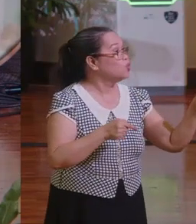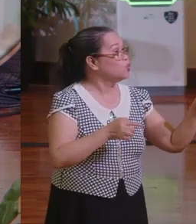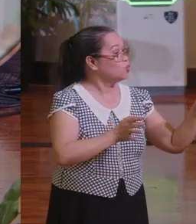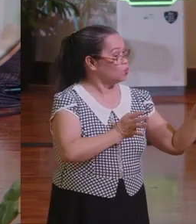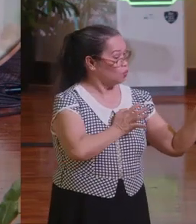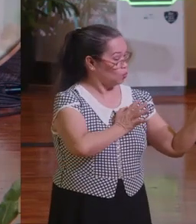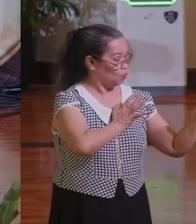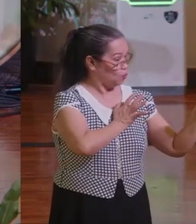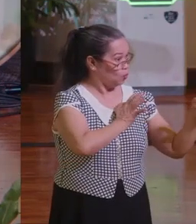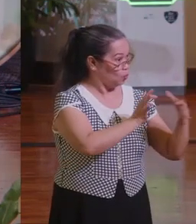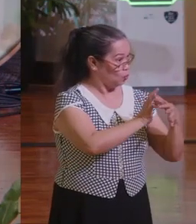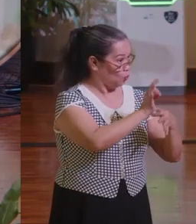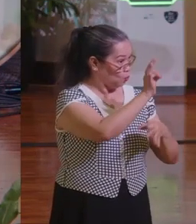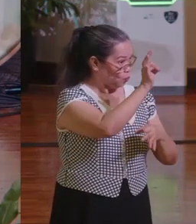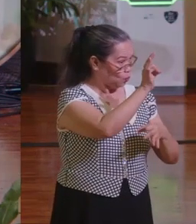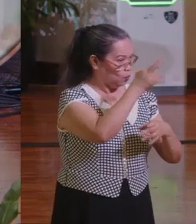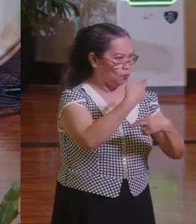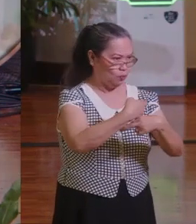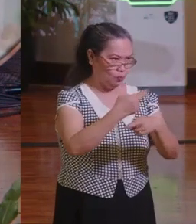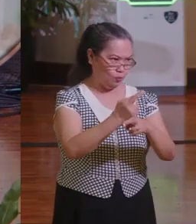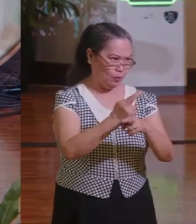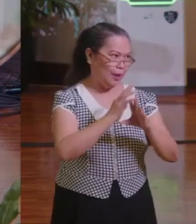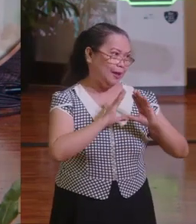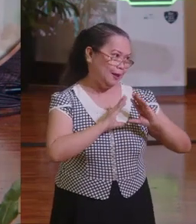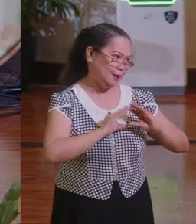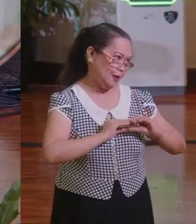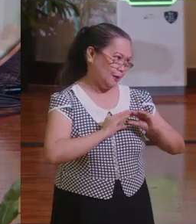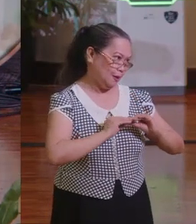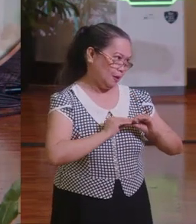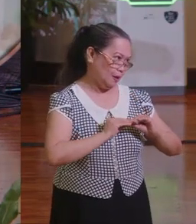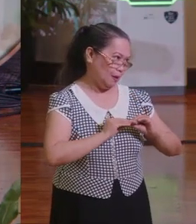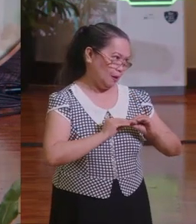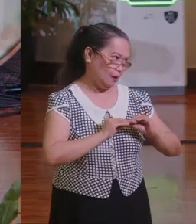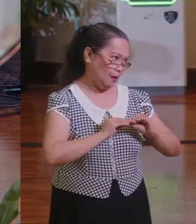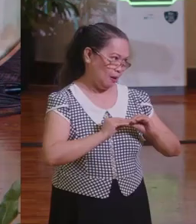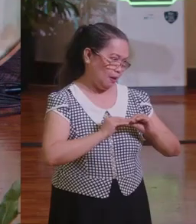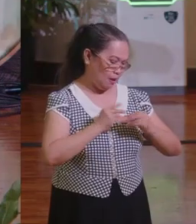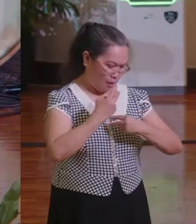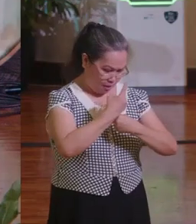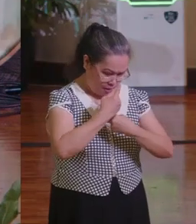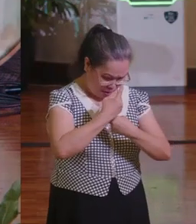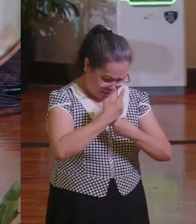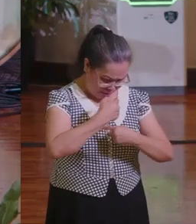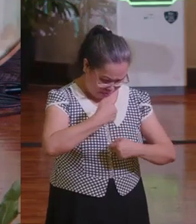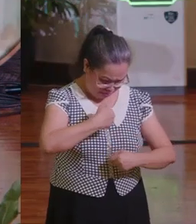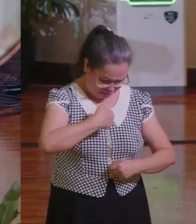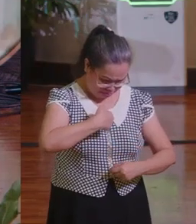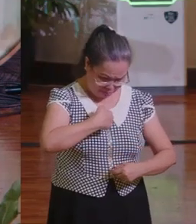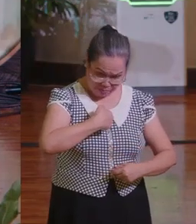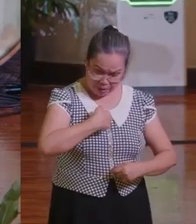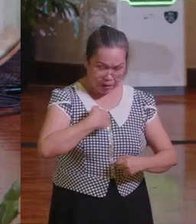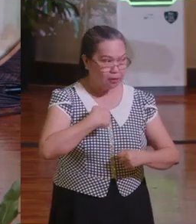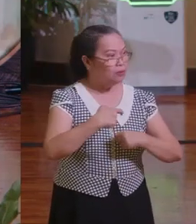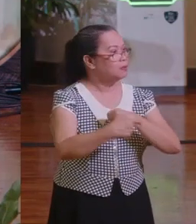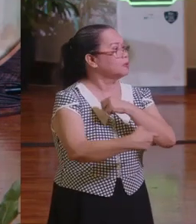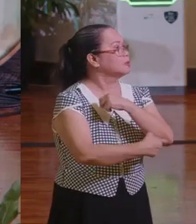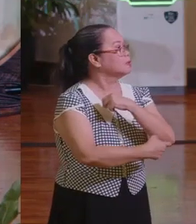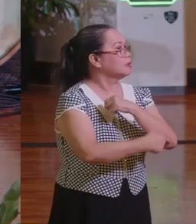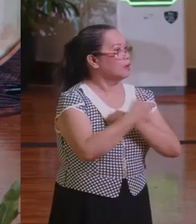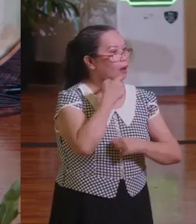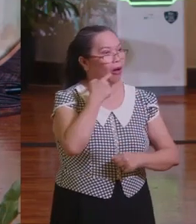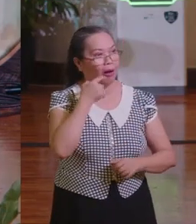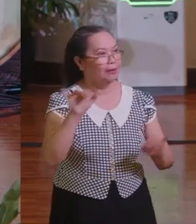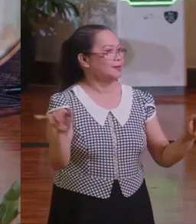in a spirit of gentleness. Keep watch on yourself, lest you too be tempted.